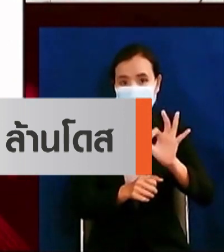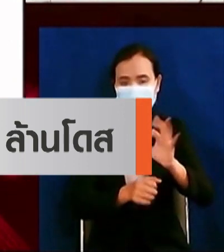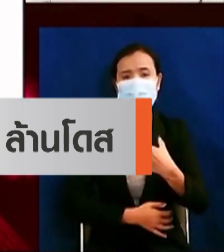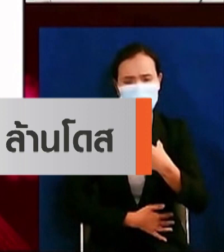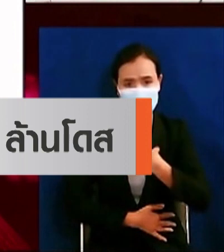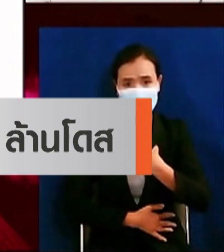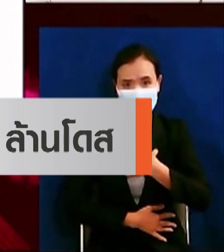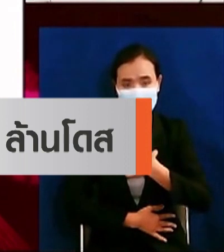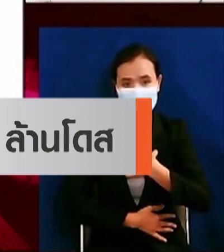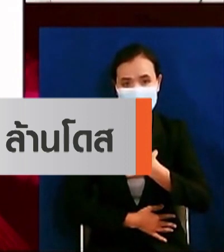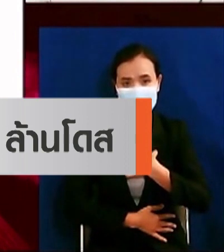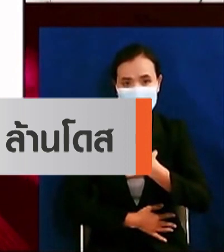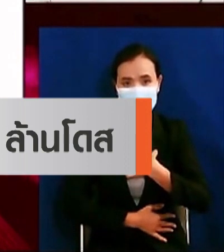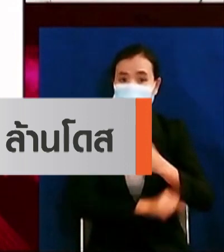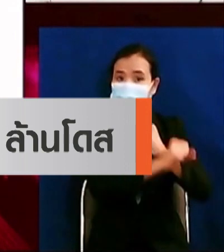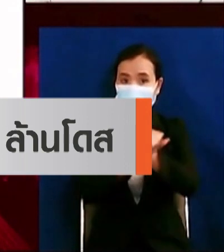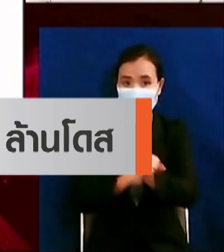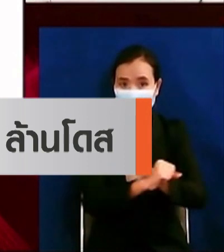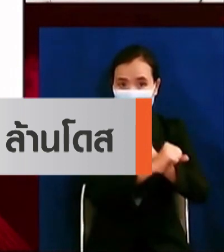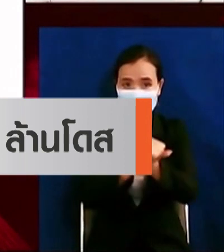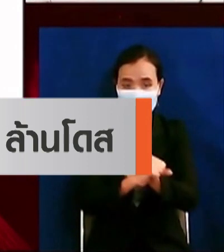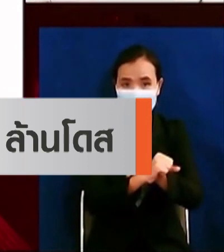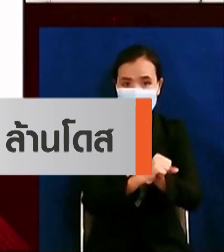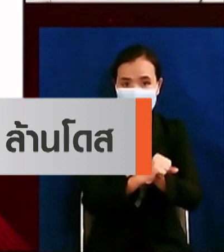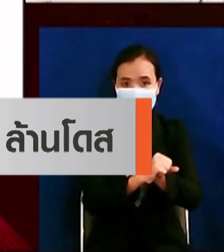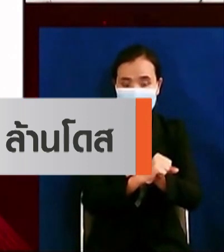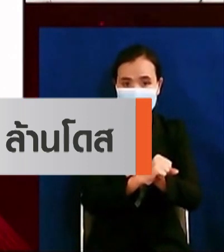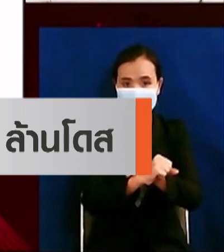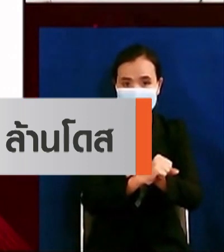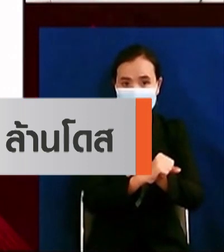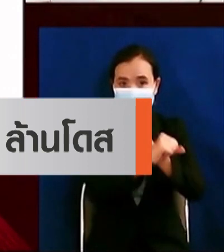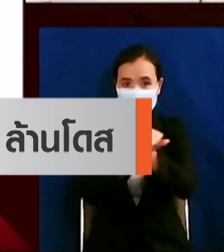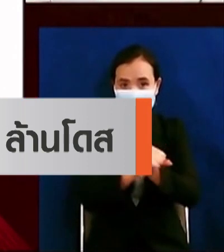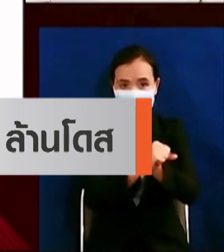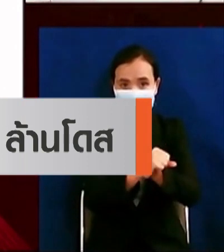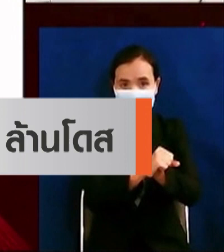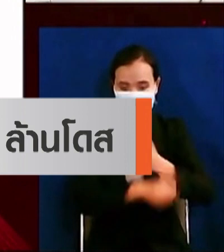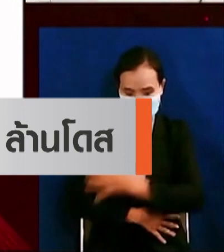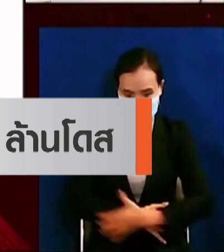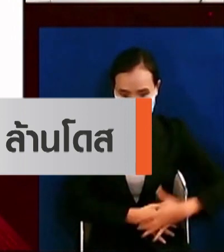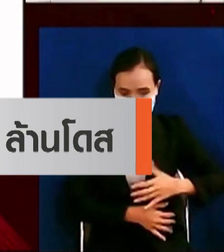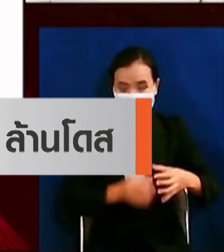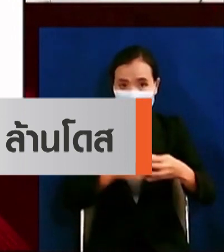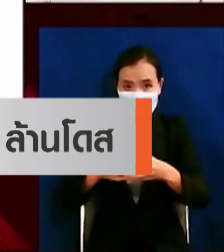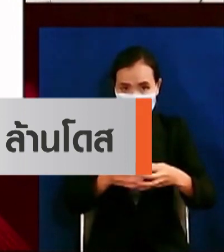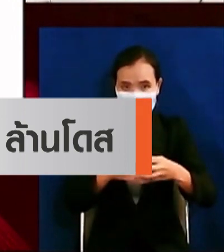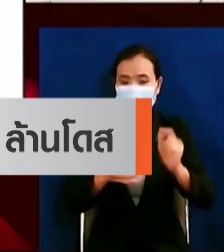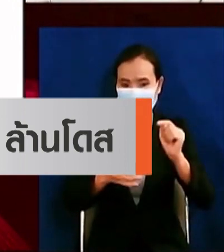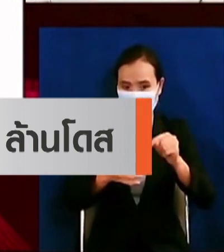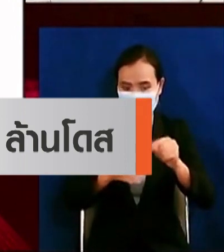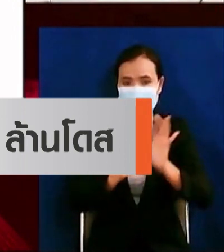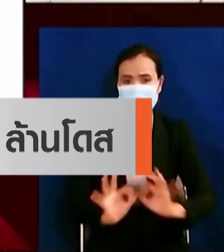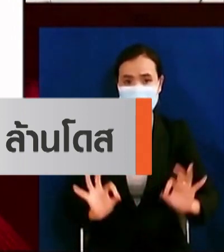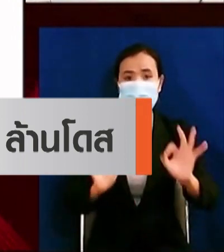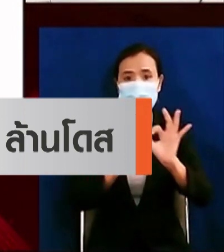5ถึง10ล้านโดสจอห์นสันแอนด์จอห์นสัน5ถึง10ล้านโดสซิโนแวค5ถึง10ล้านโดสซึ่งภาคเอกชนจั